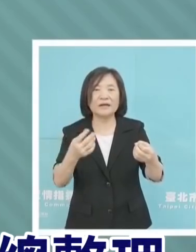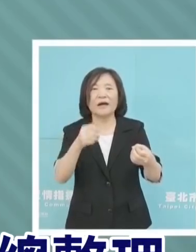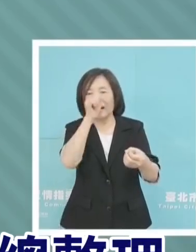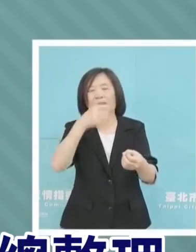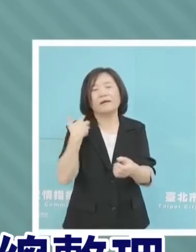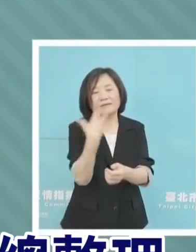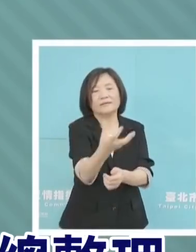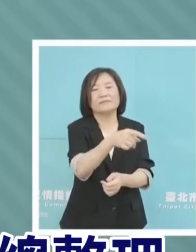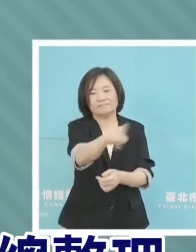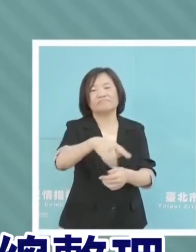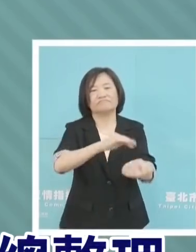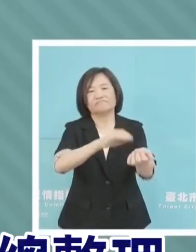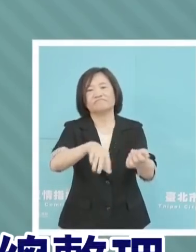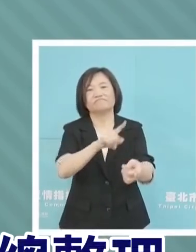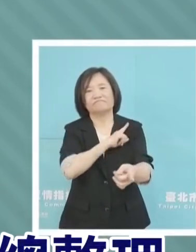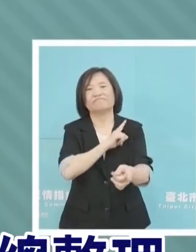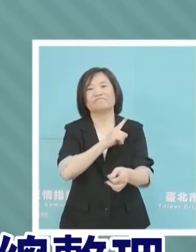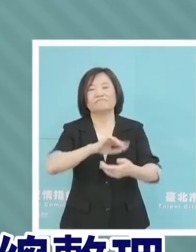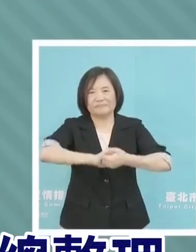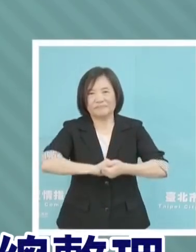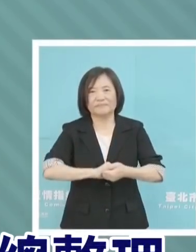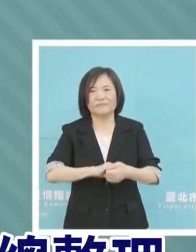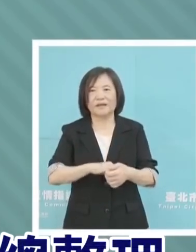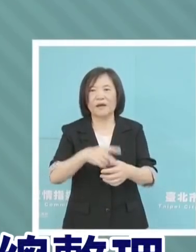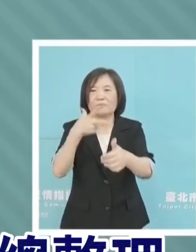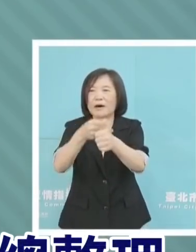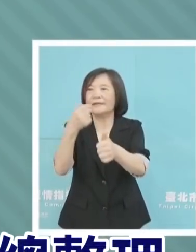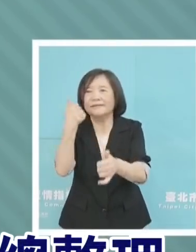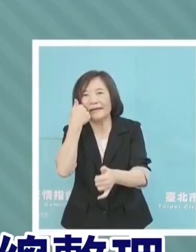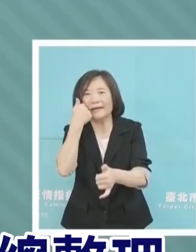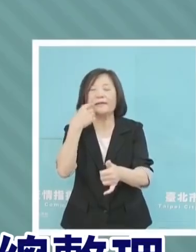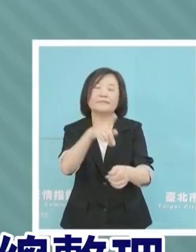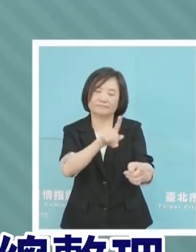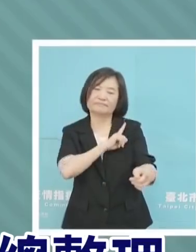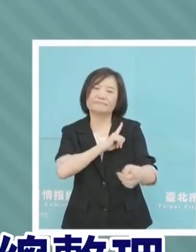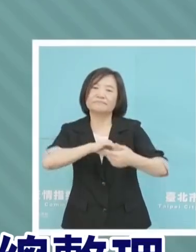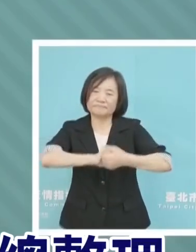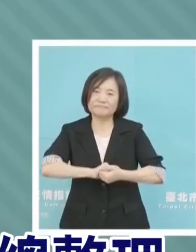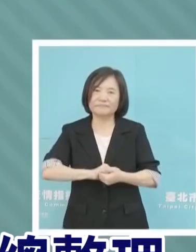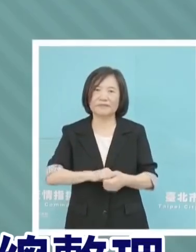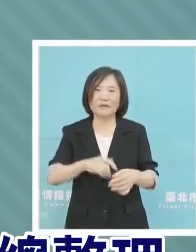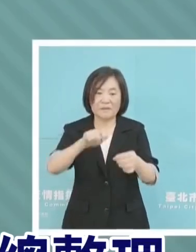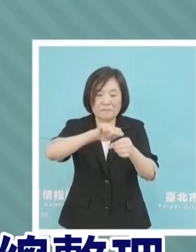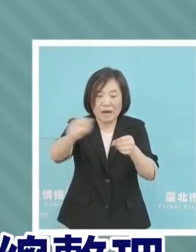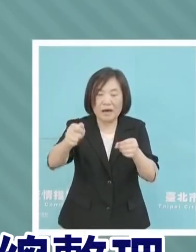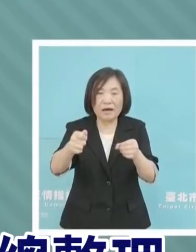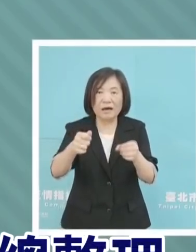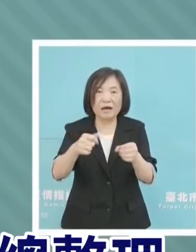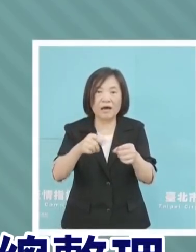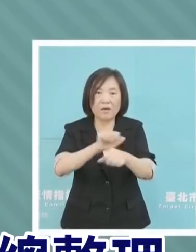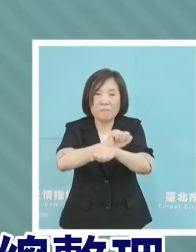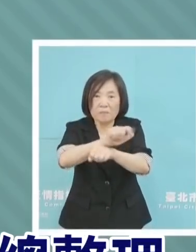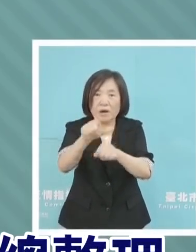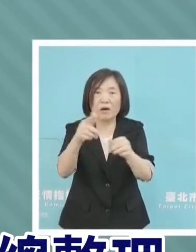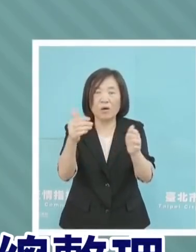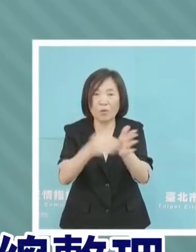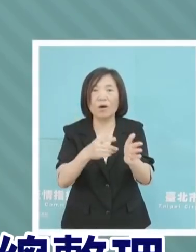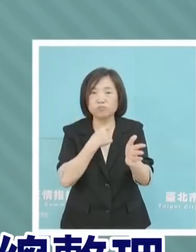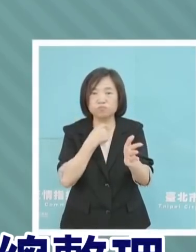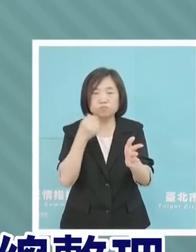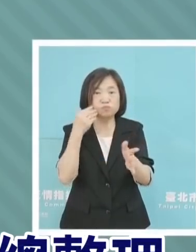那就授权医院那个医师自己决定去处理。因为那个开封只有六小时而已嘛，所